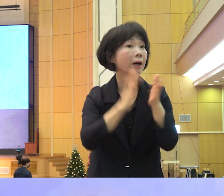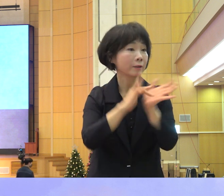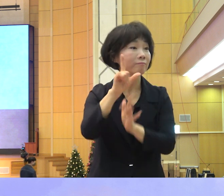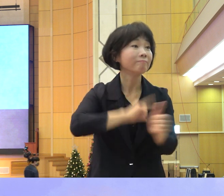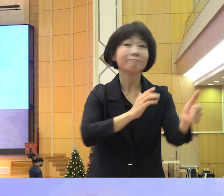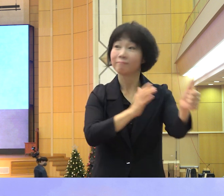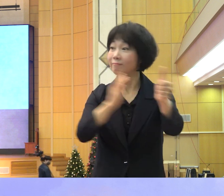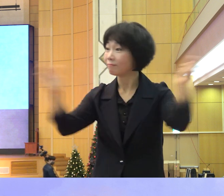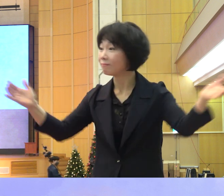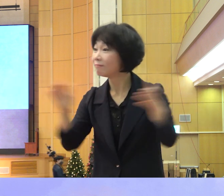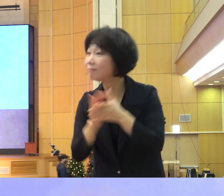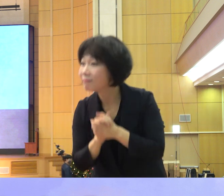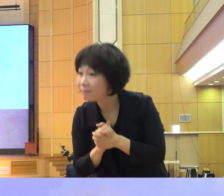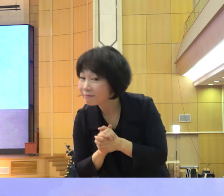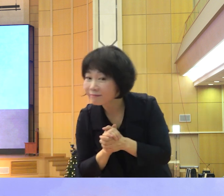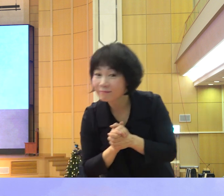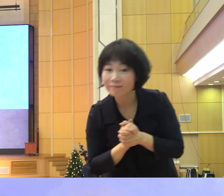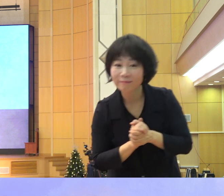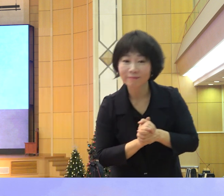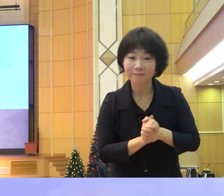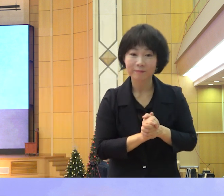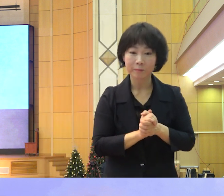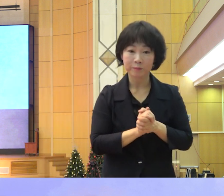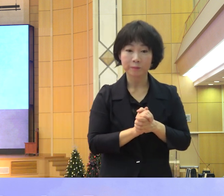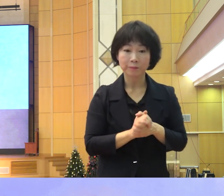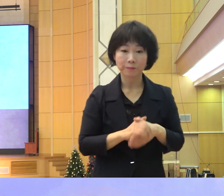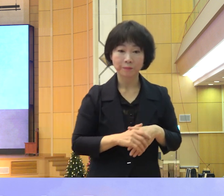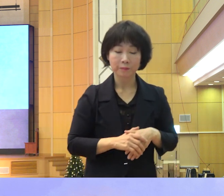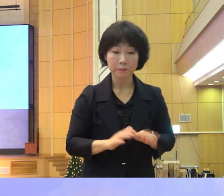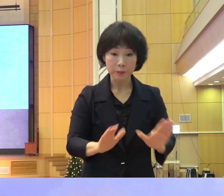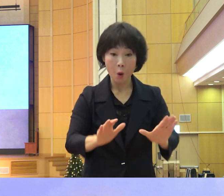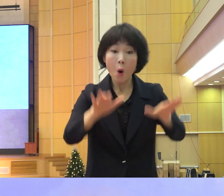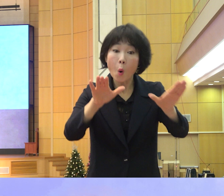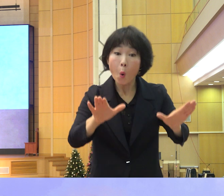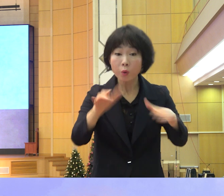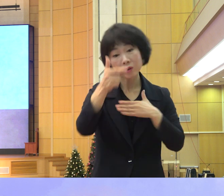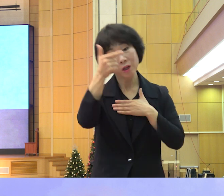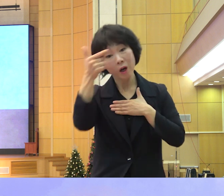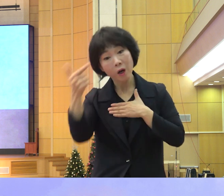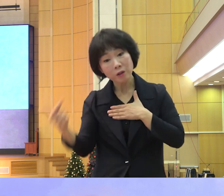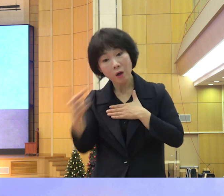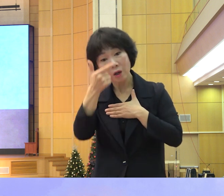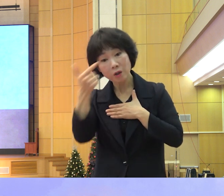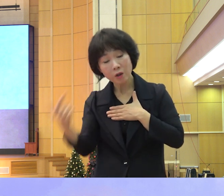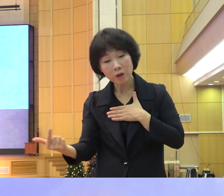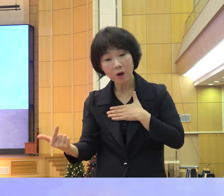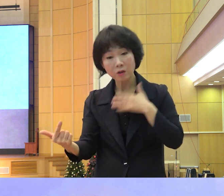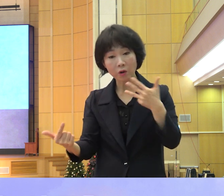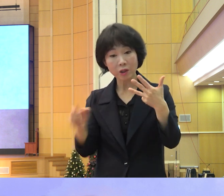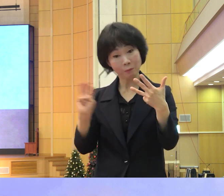밤 8시 30분에도 중급 성경교육이 영상으로 있습니다.